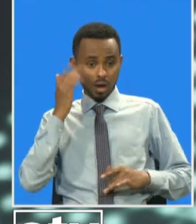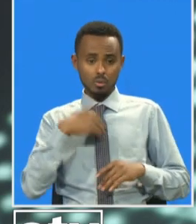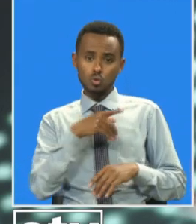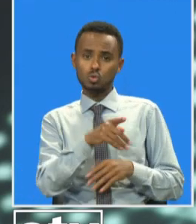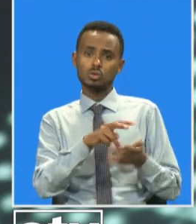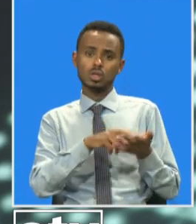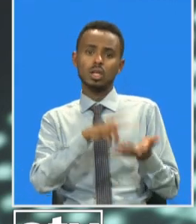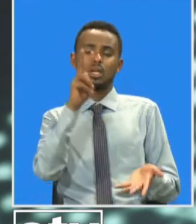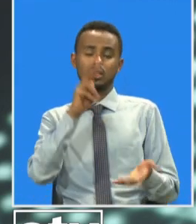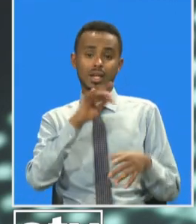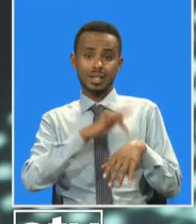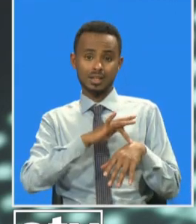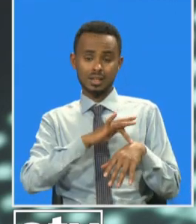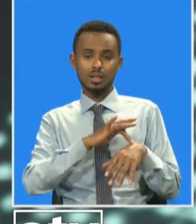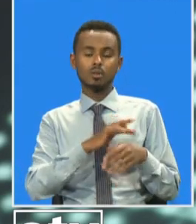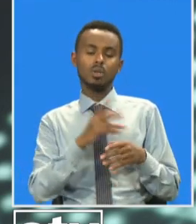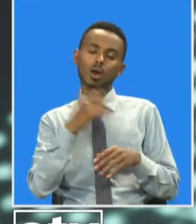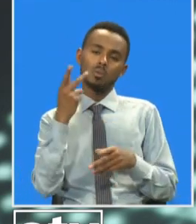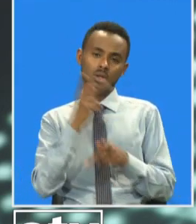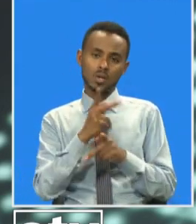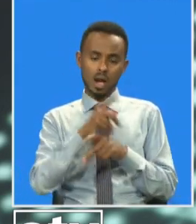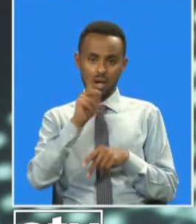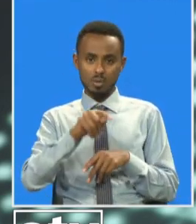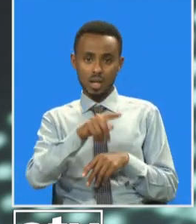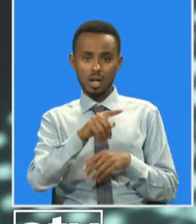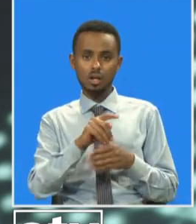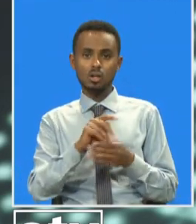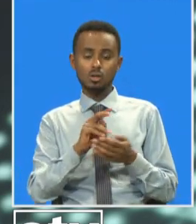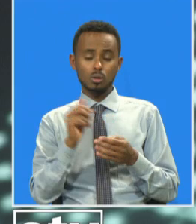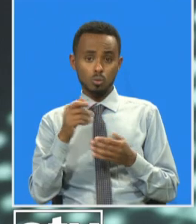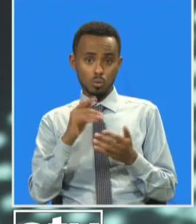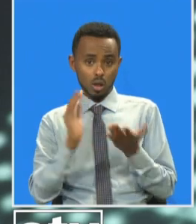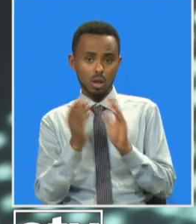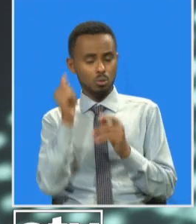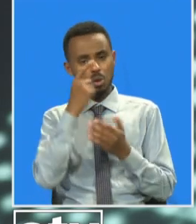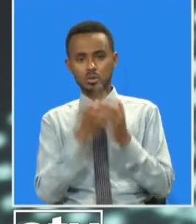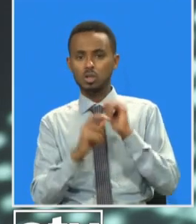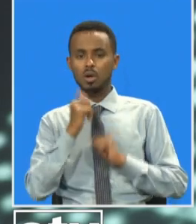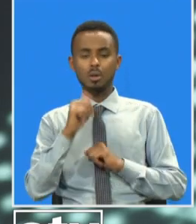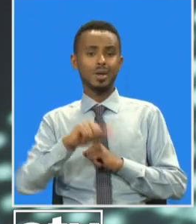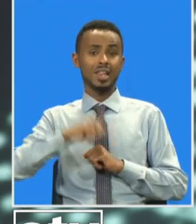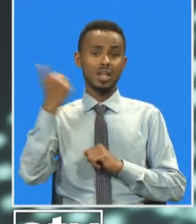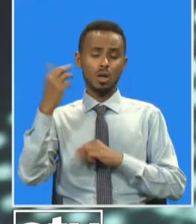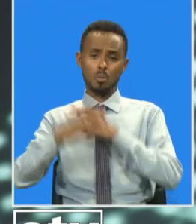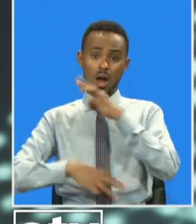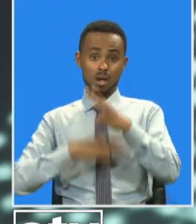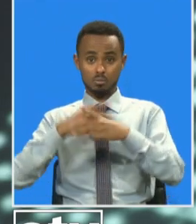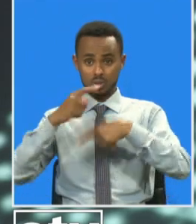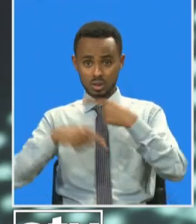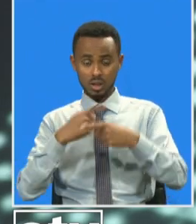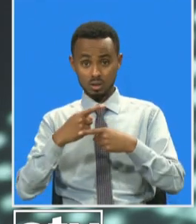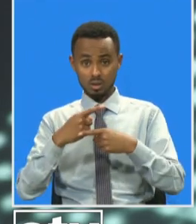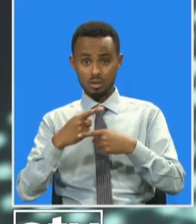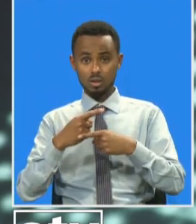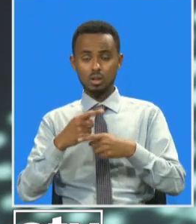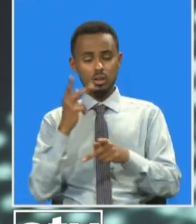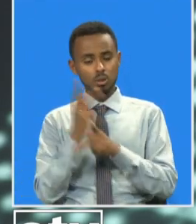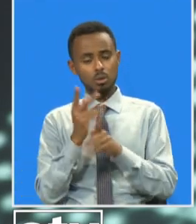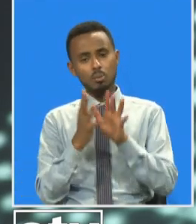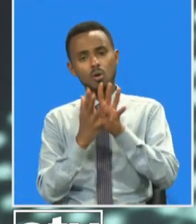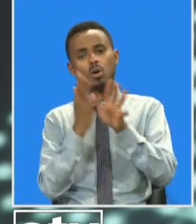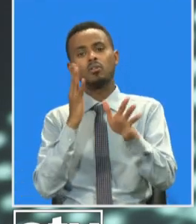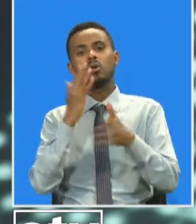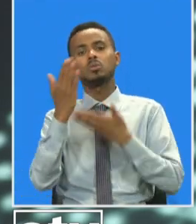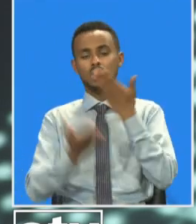እሱ እስኪነሳ ሌላው መጠበቅ አለበት ይሄ ሴናሪዮ የኢትዮጵያ ሴናሪዮ ብቻ አይደለም የትኛውም ዓለም ብትሄድ እየተጠበቀ ነው